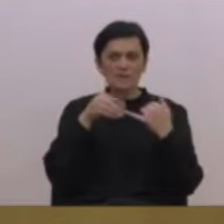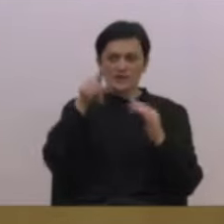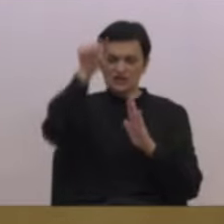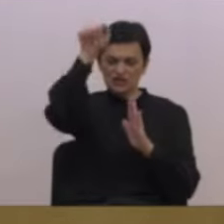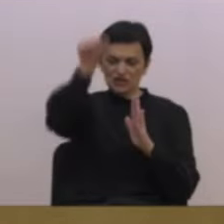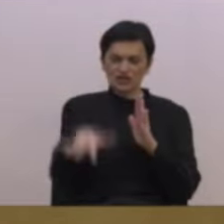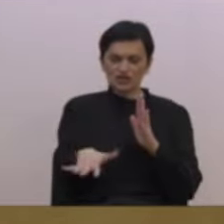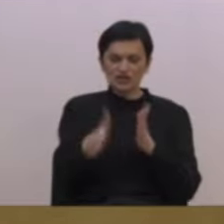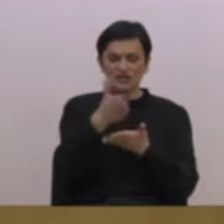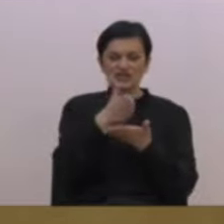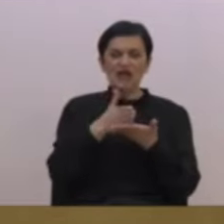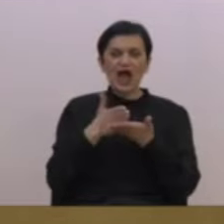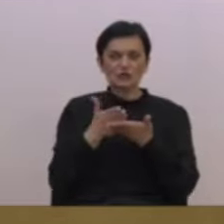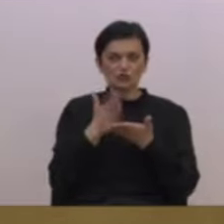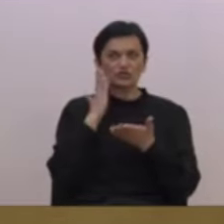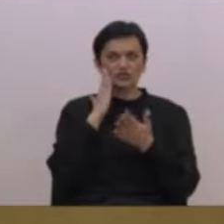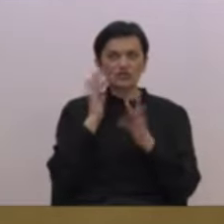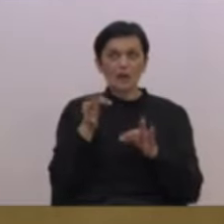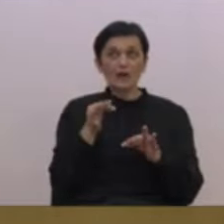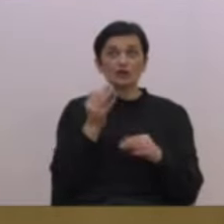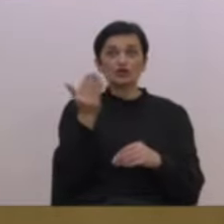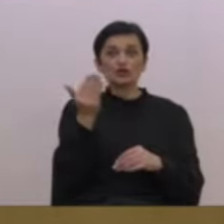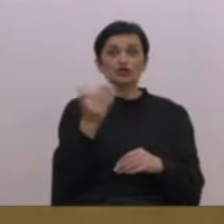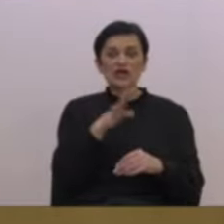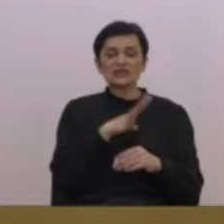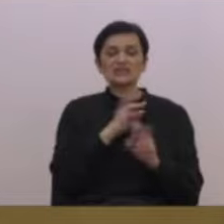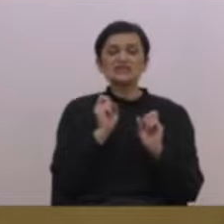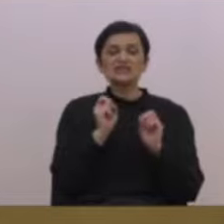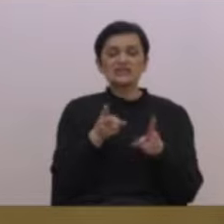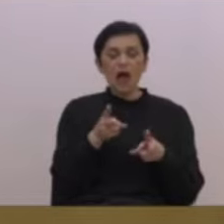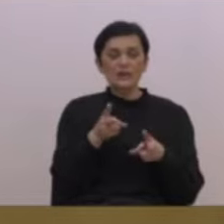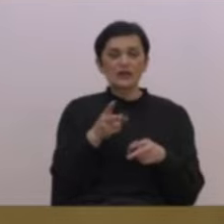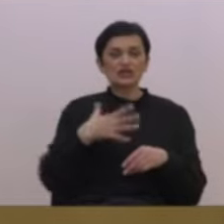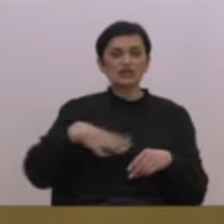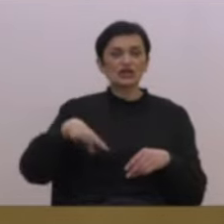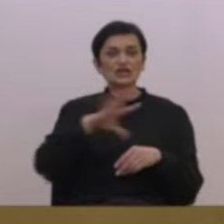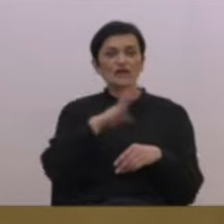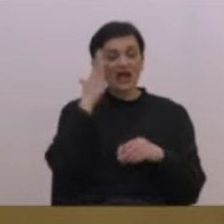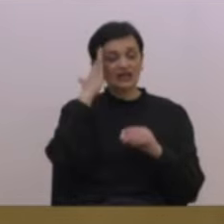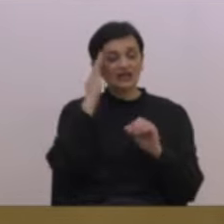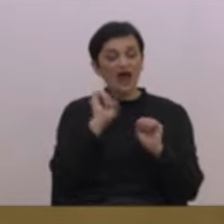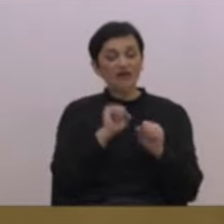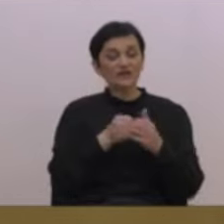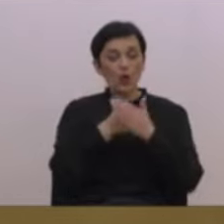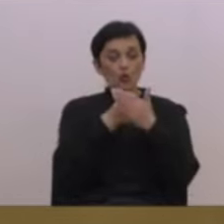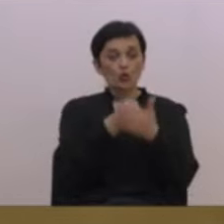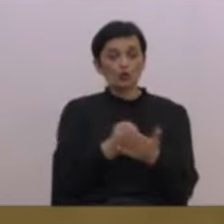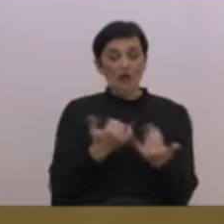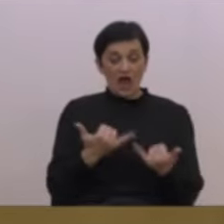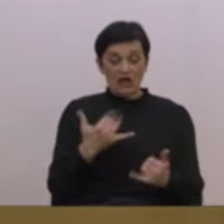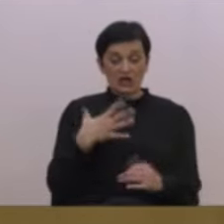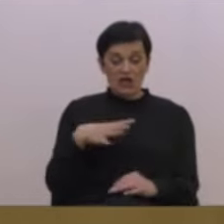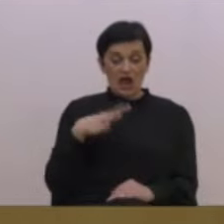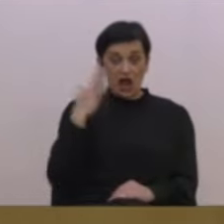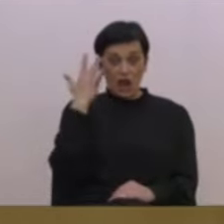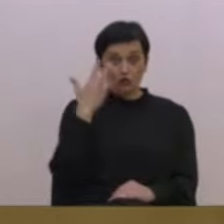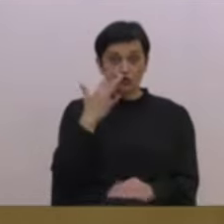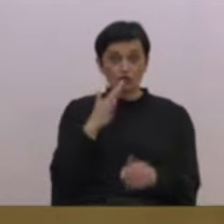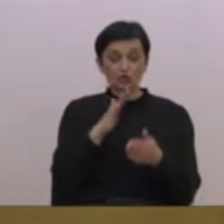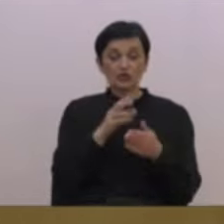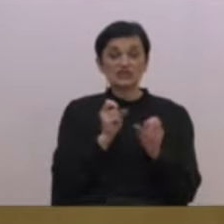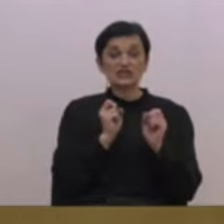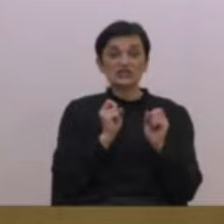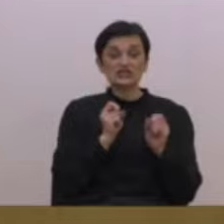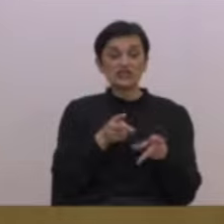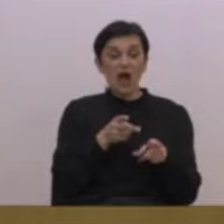ნაწილობრივ სამართლიანად და შენ იყავი საფრთხე ქვეყნის თავდაცვიანობისთვის. და აი ახლა, როდესაც ქართული ეცნება გაურიგდა იმ